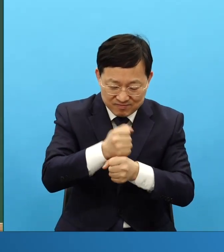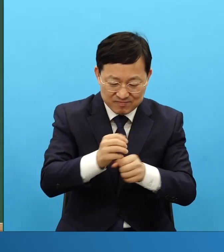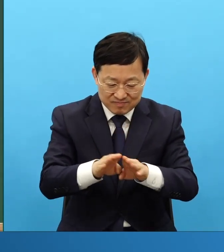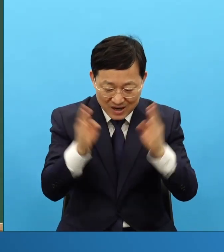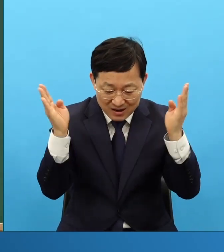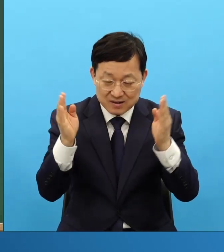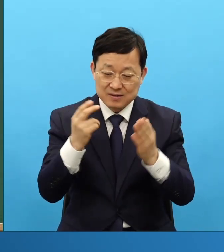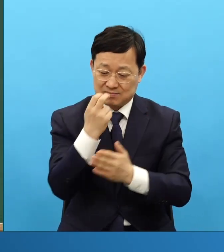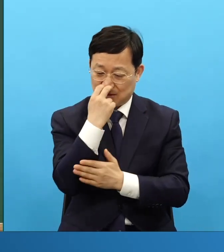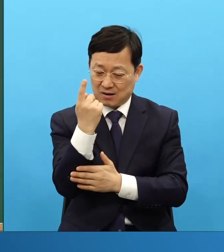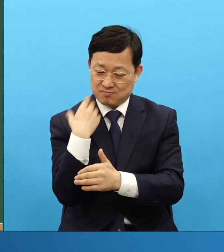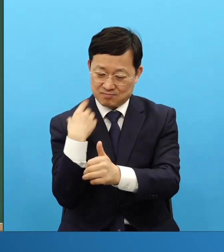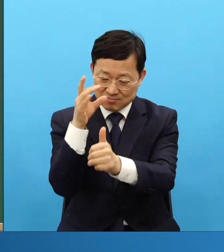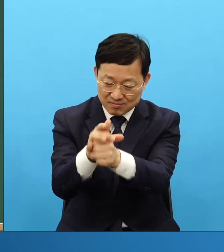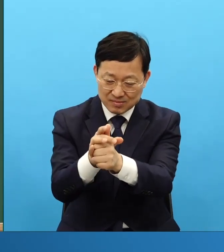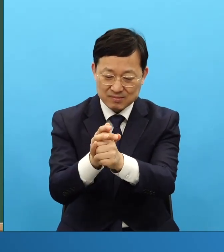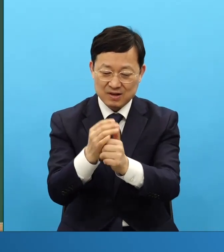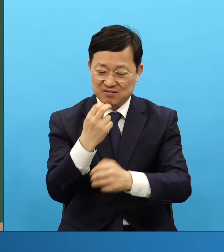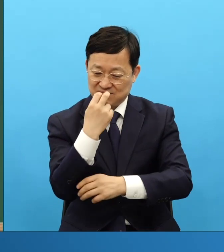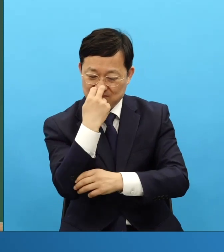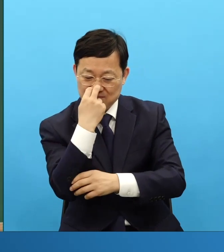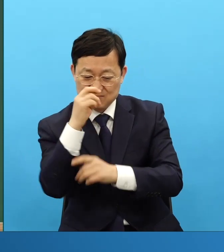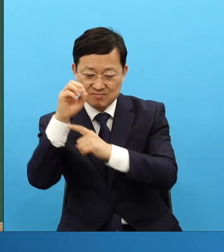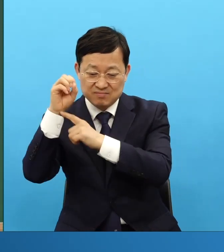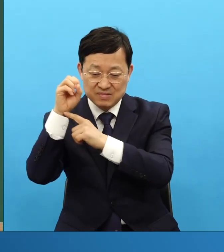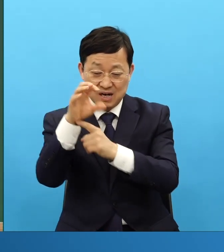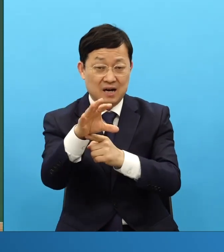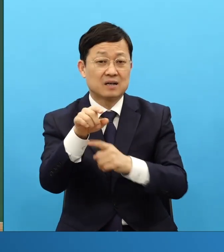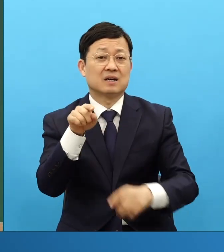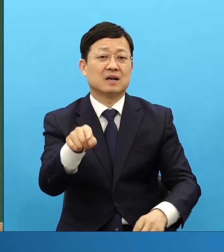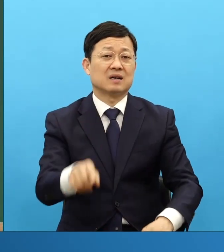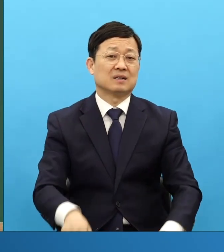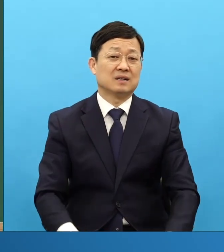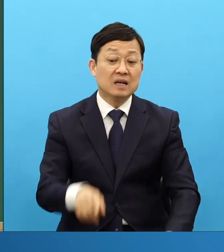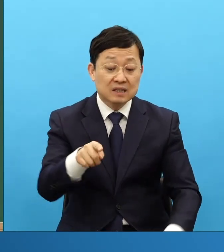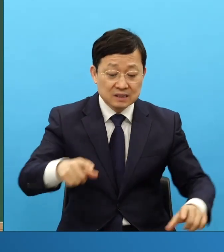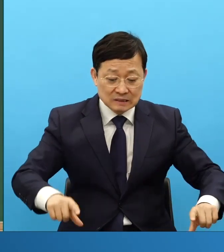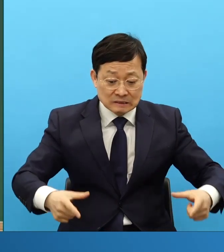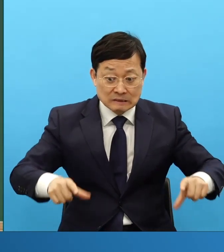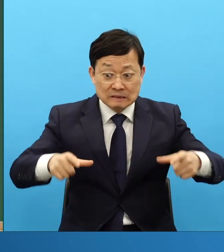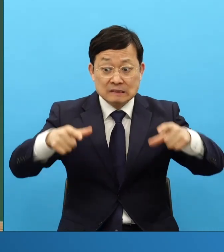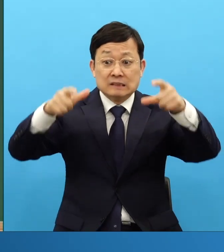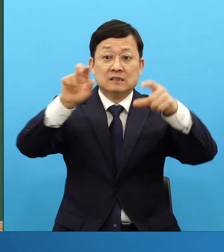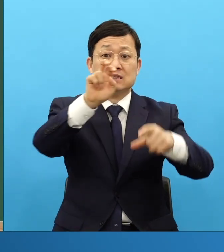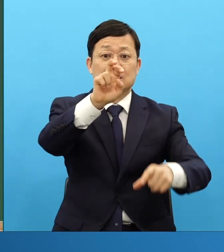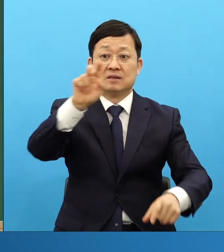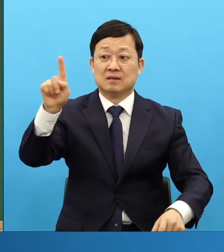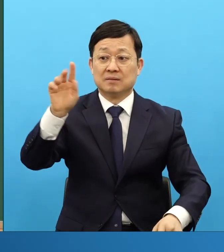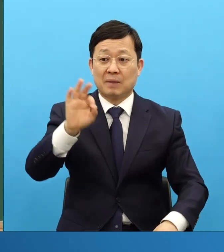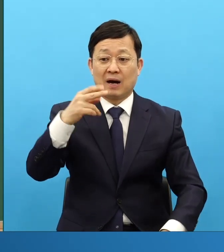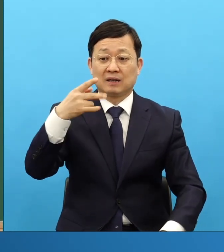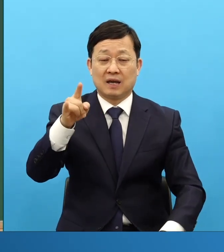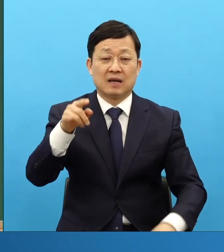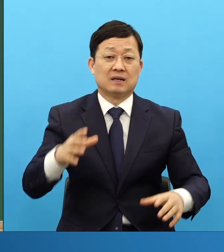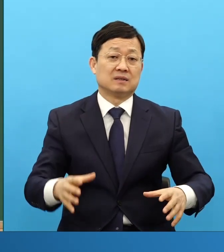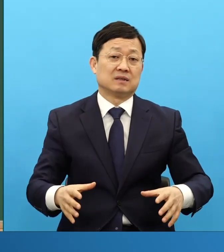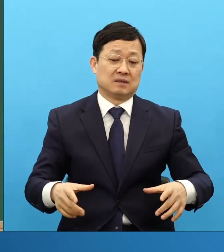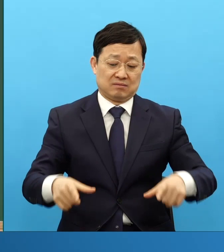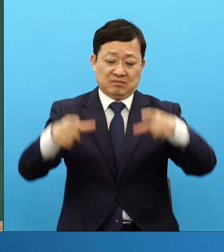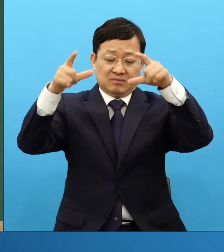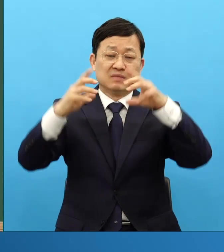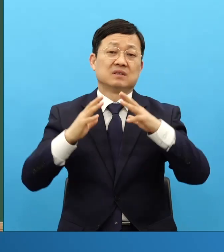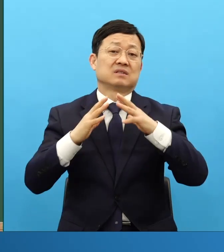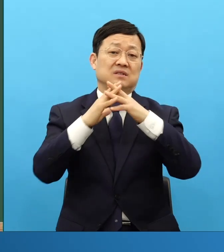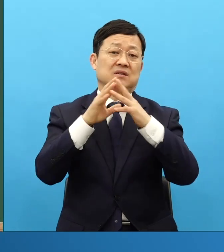for the nations and stand as a watchman. 이 망대를 말하는 We're 겁니다. talking about this partisan. 산업인들이